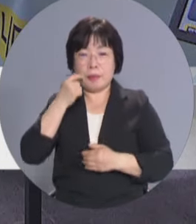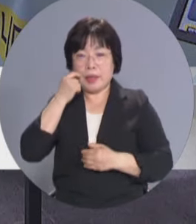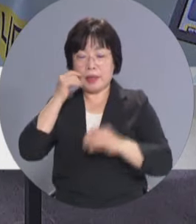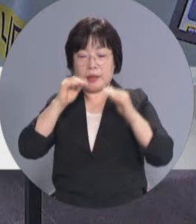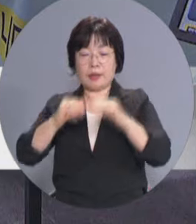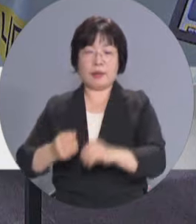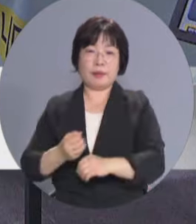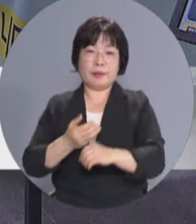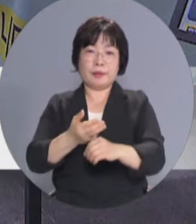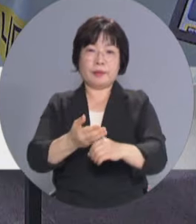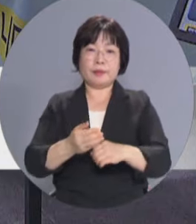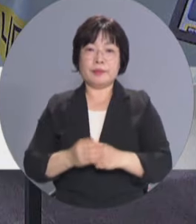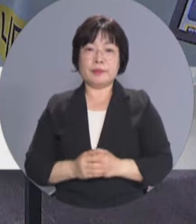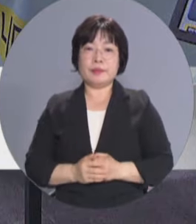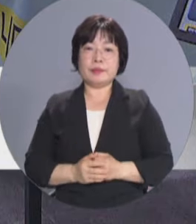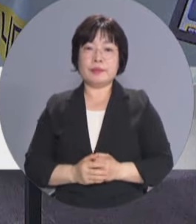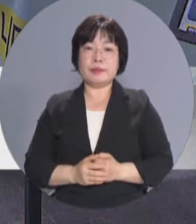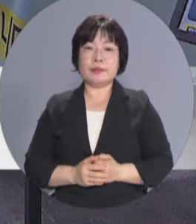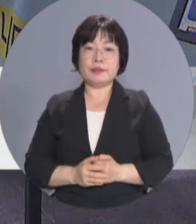있습니다. 김단비 기자입니다.